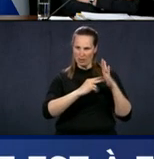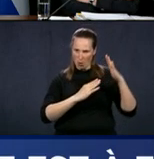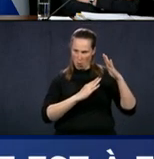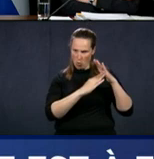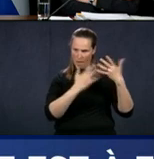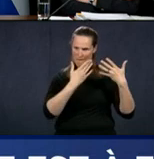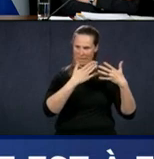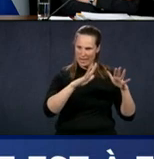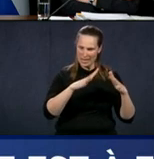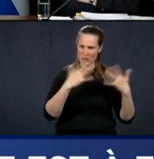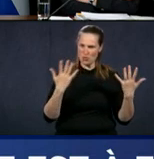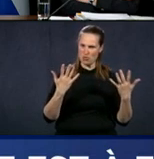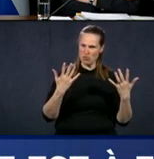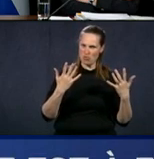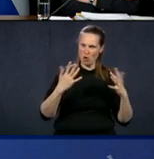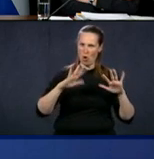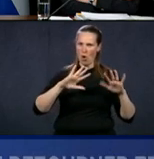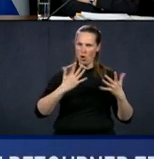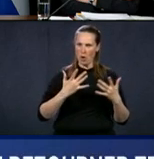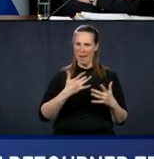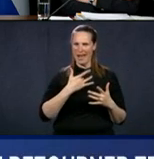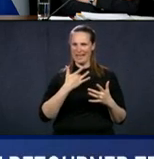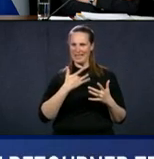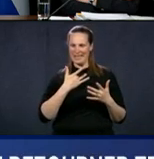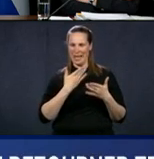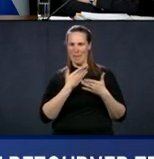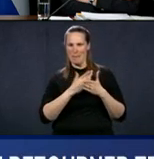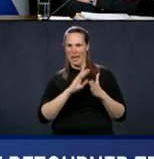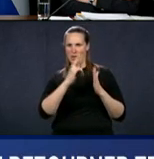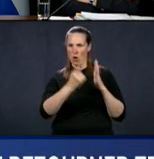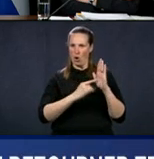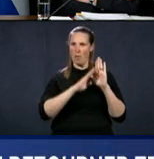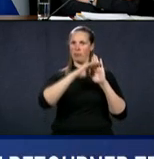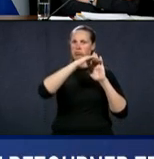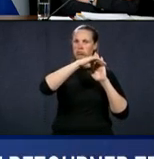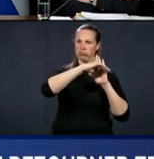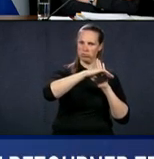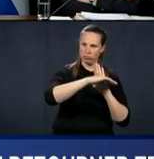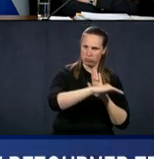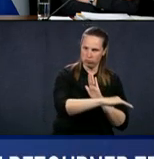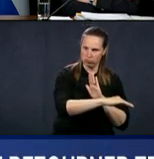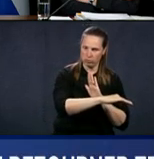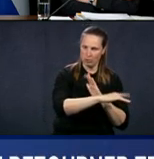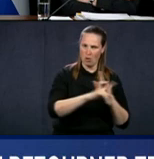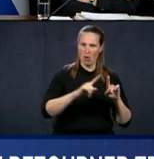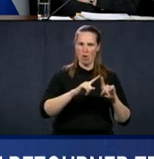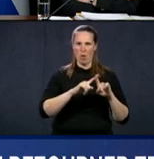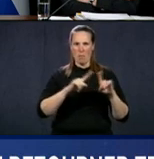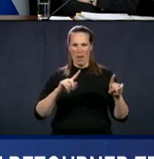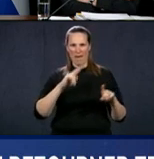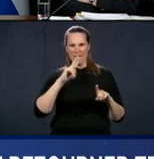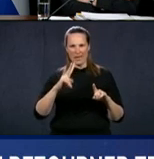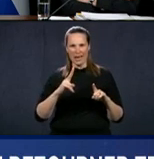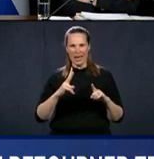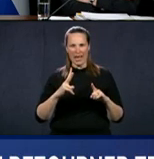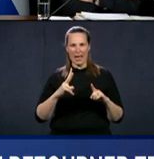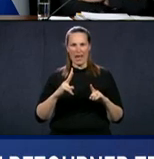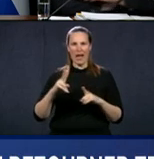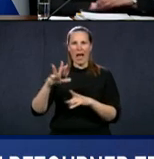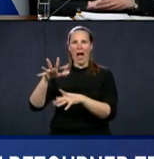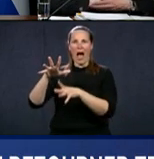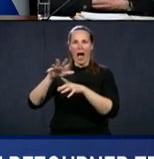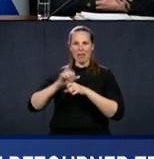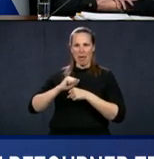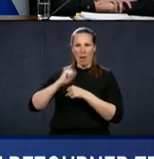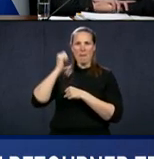oui, qu'est-ce qu'on peut espérer voir la courbe redescendre? Ou est-ce qu'on doit s'habituer à vivre avec environ 800 nouveaux cas par jour et malheureusement une